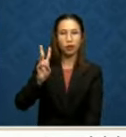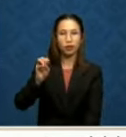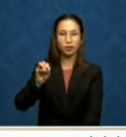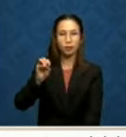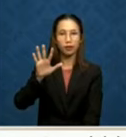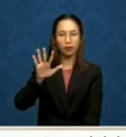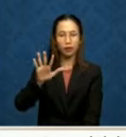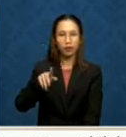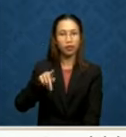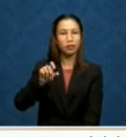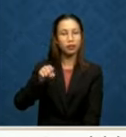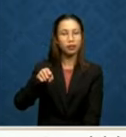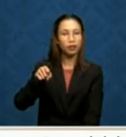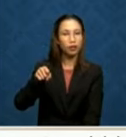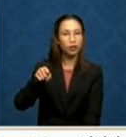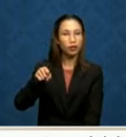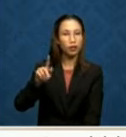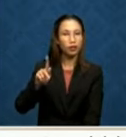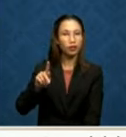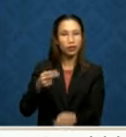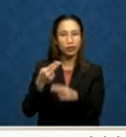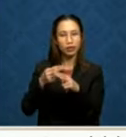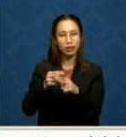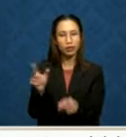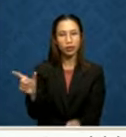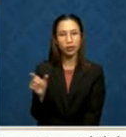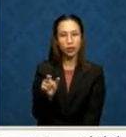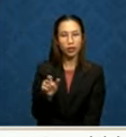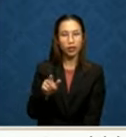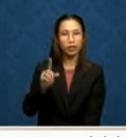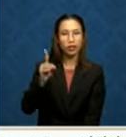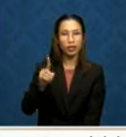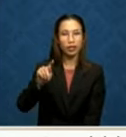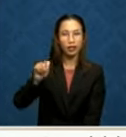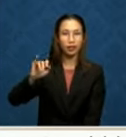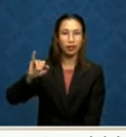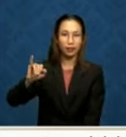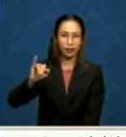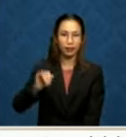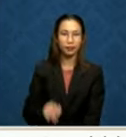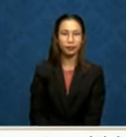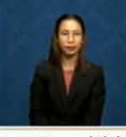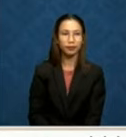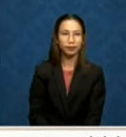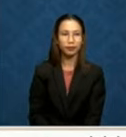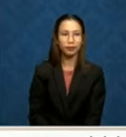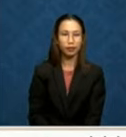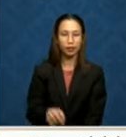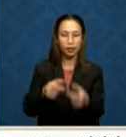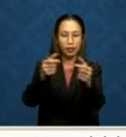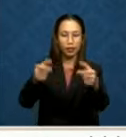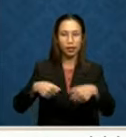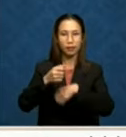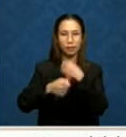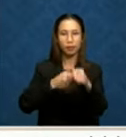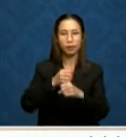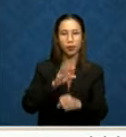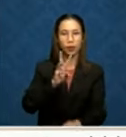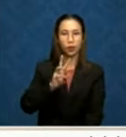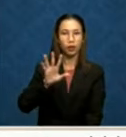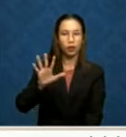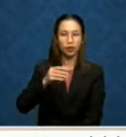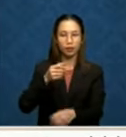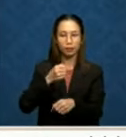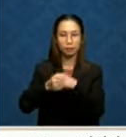ทศหรือสทป.หรือเรียกย่อภาษาอังกฤษว่า DTI ดังนี้ครับรายงานประจำปี2565ฉบับนี้นะครับดำเนิน